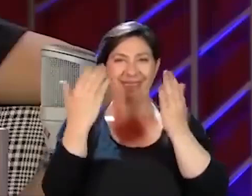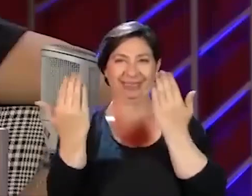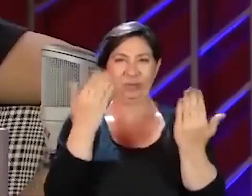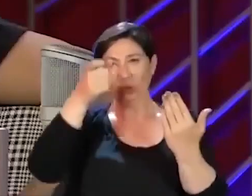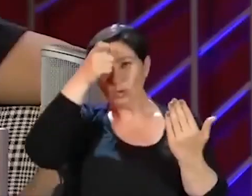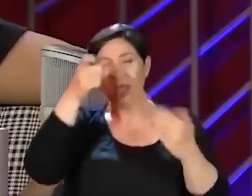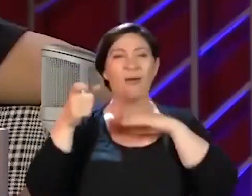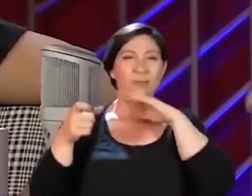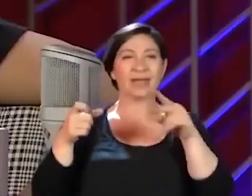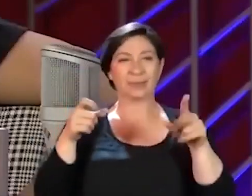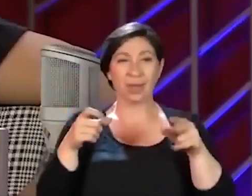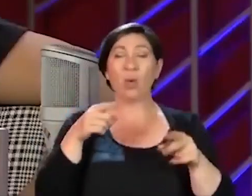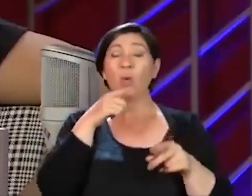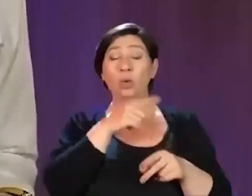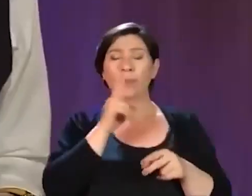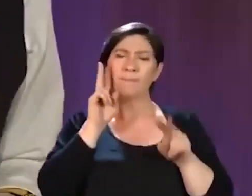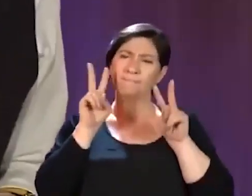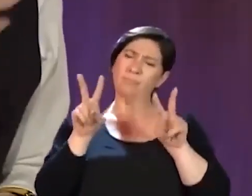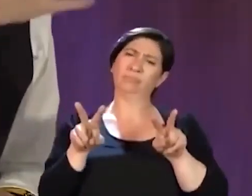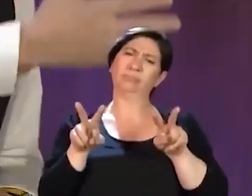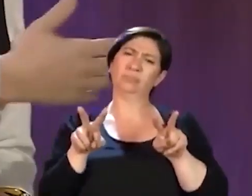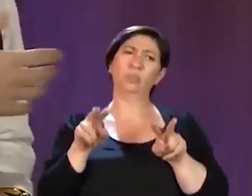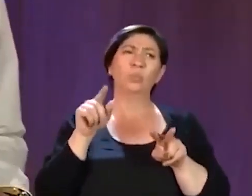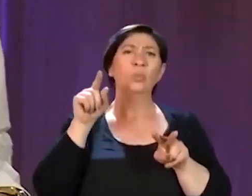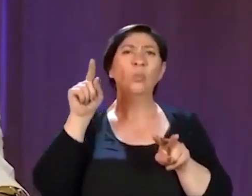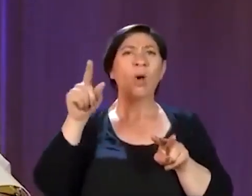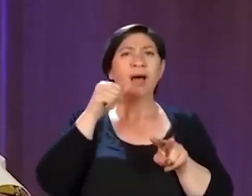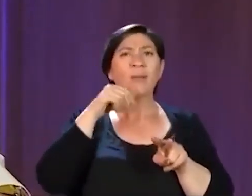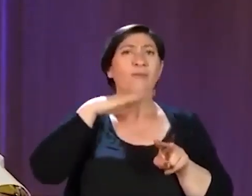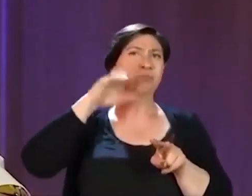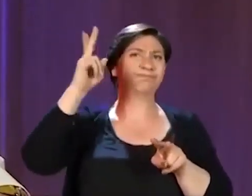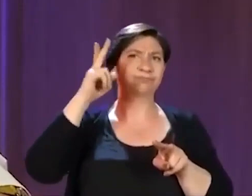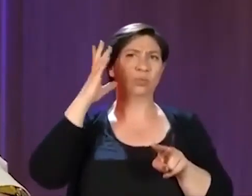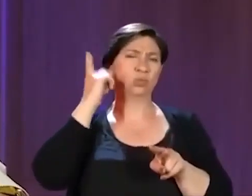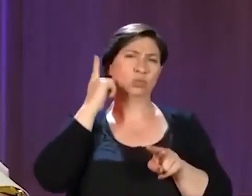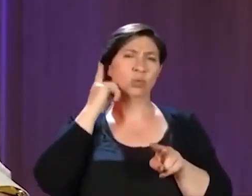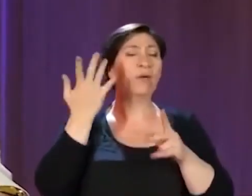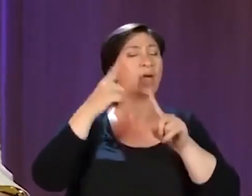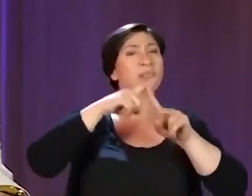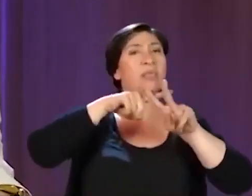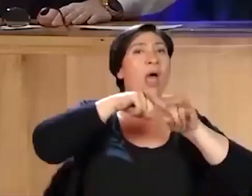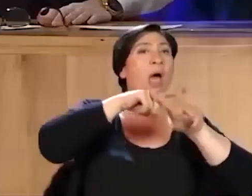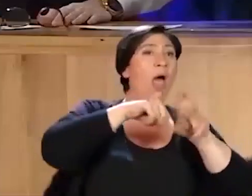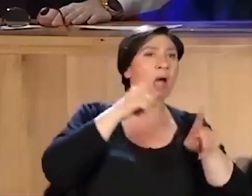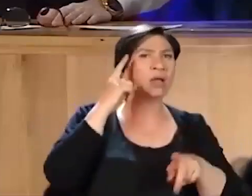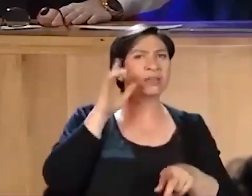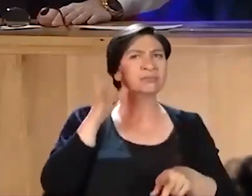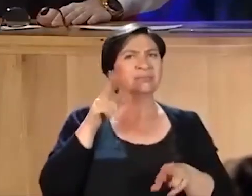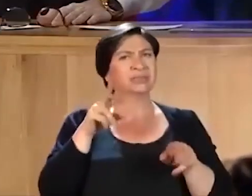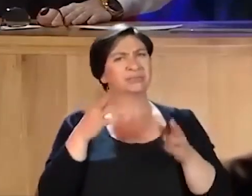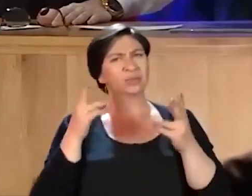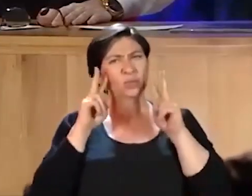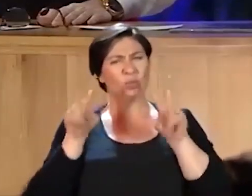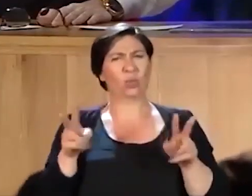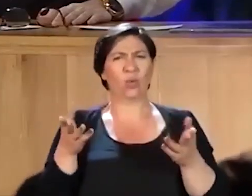arkadaşım Aslında orada baktığımız zaman bu dön dizeryan ya da Taha da aklını kaçırmış gibi